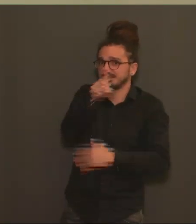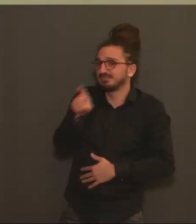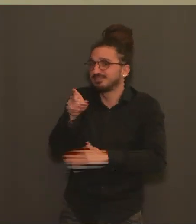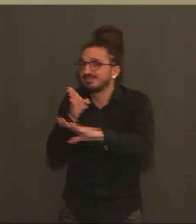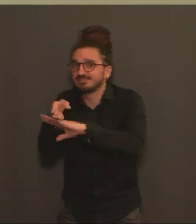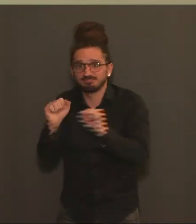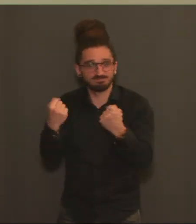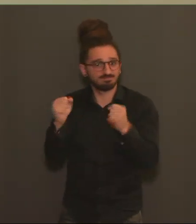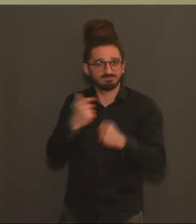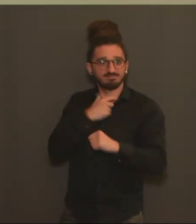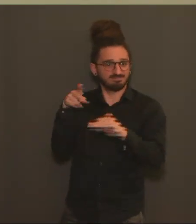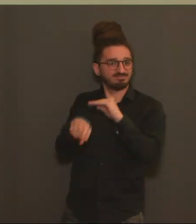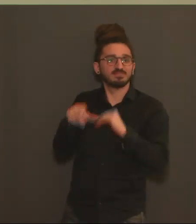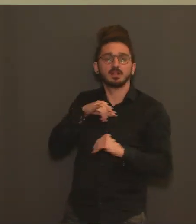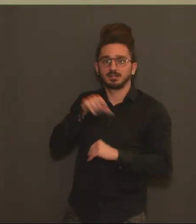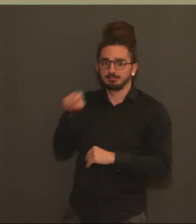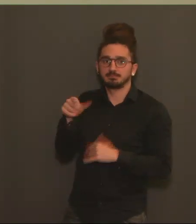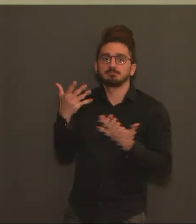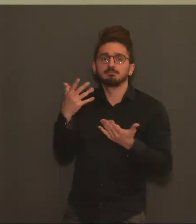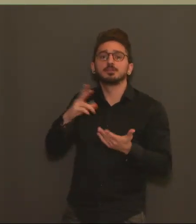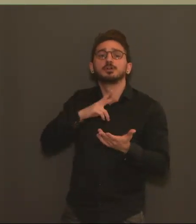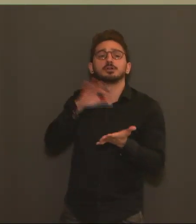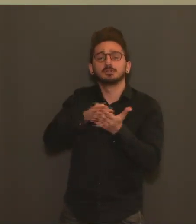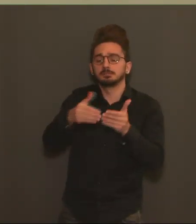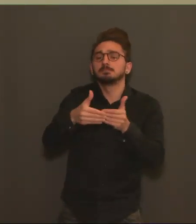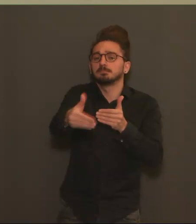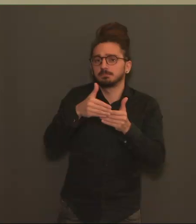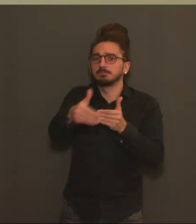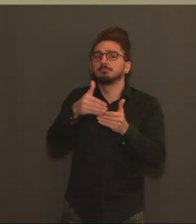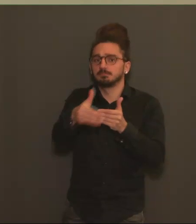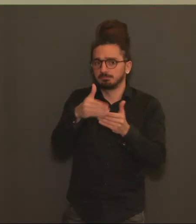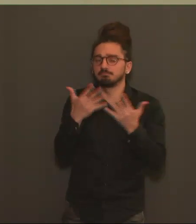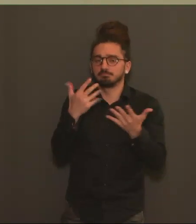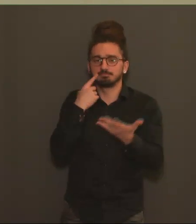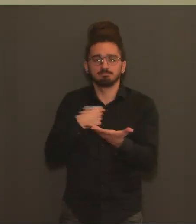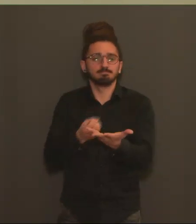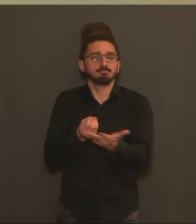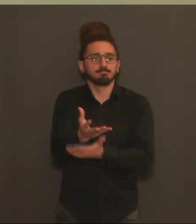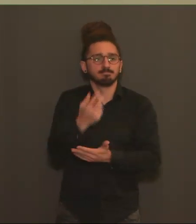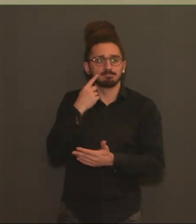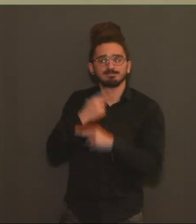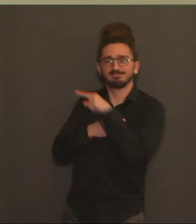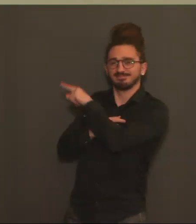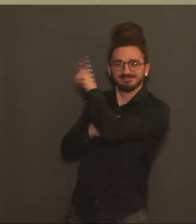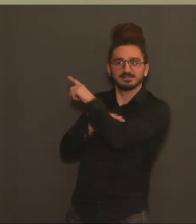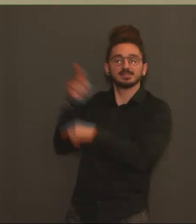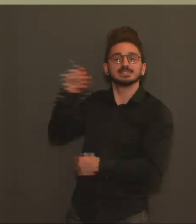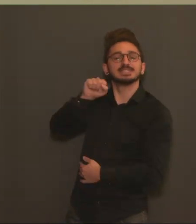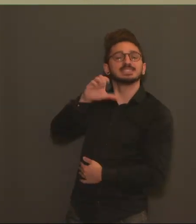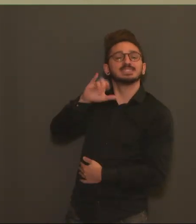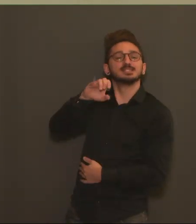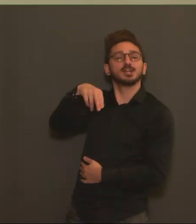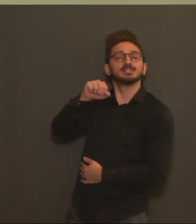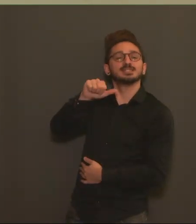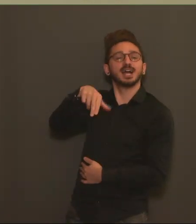qui viennent. Et donc, pour votre information, le Ciensano ne sera pas accessible par mail et les sites en question seront inaccessibles